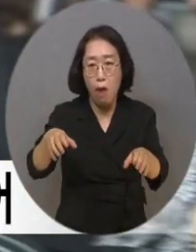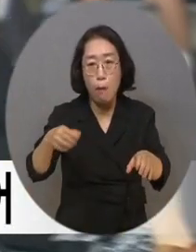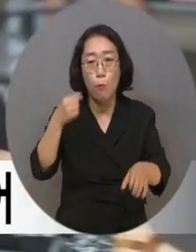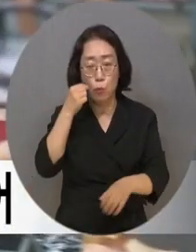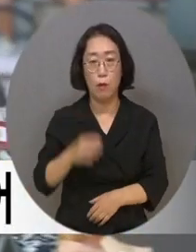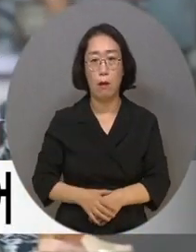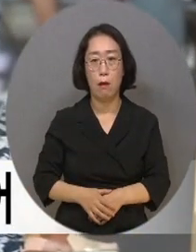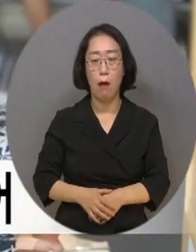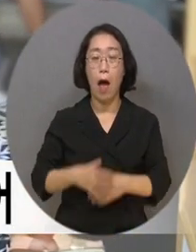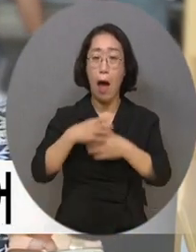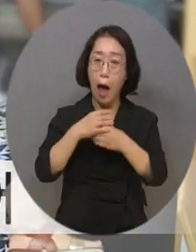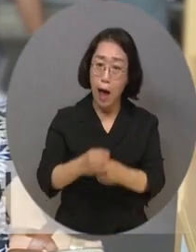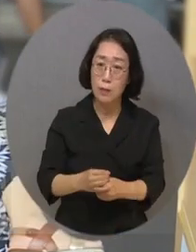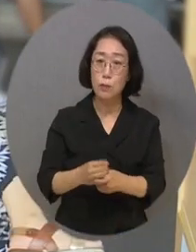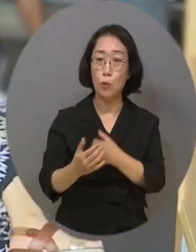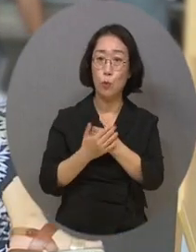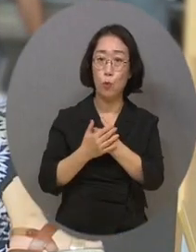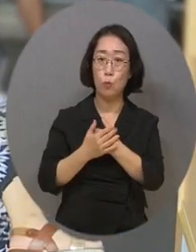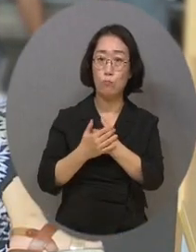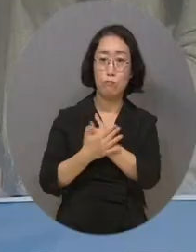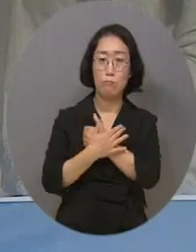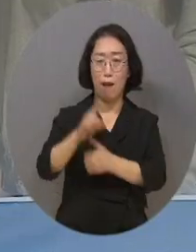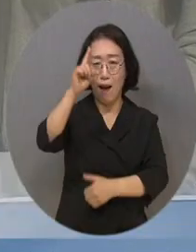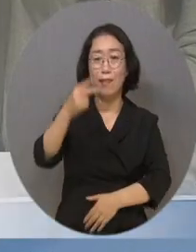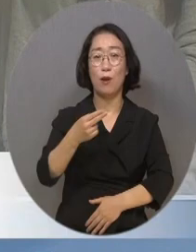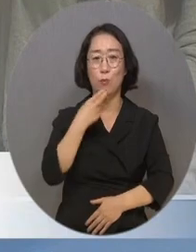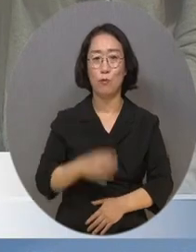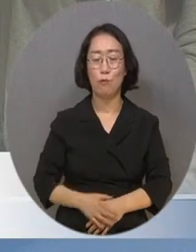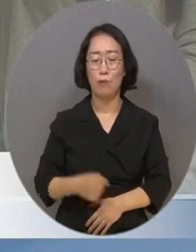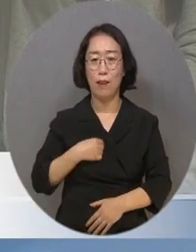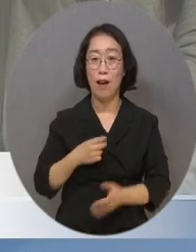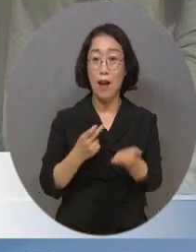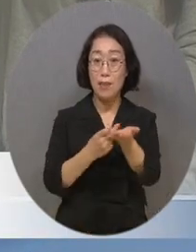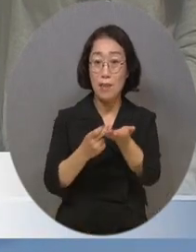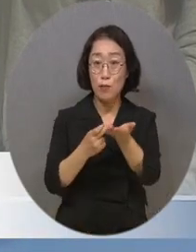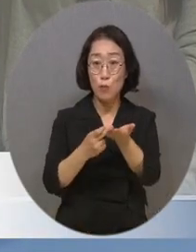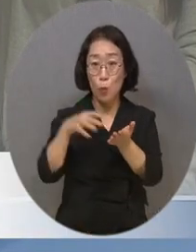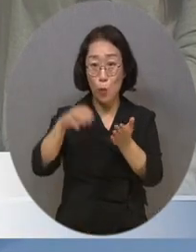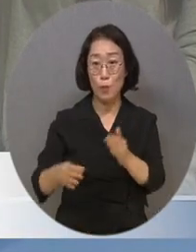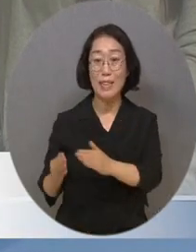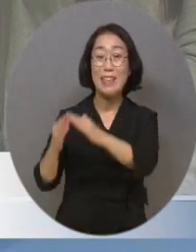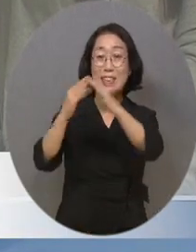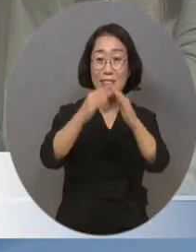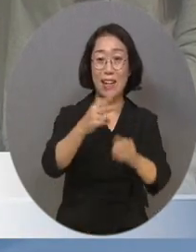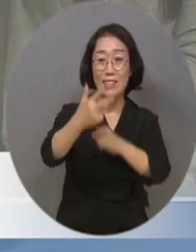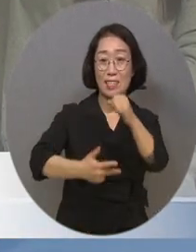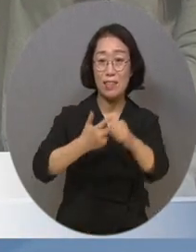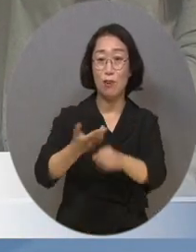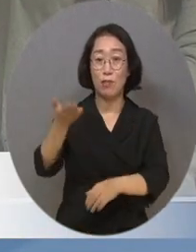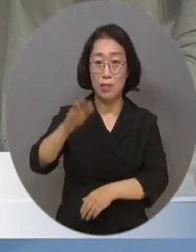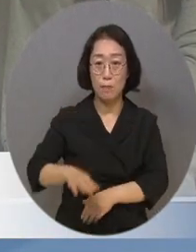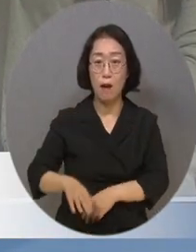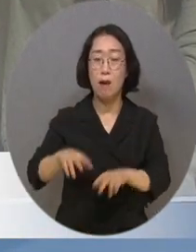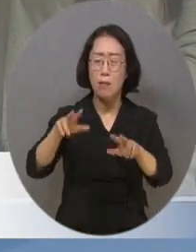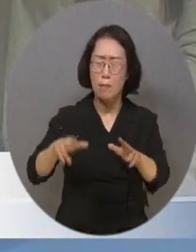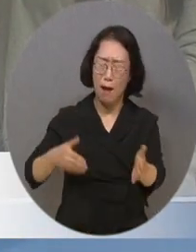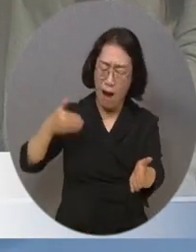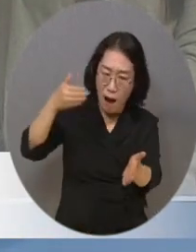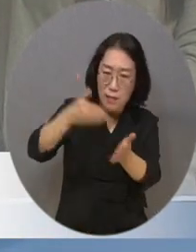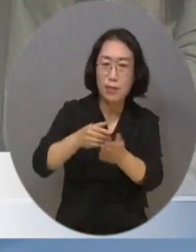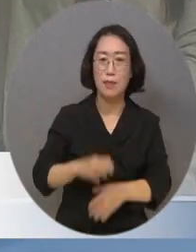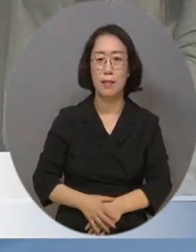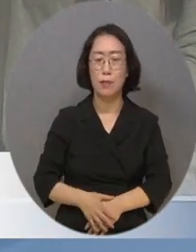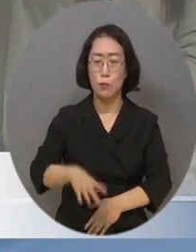고정 설비 등 안전장치도 없었습니다. 제가 제주에 내려간 지 7년, 아직도